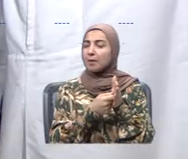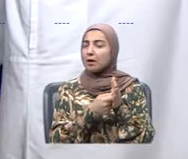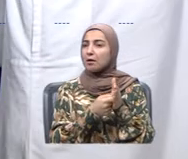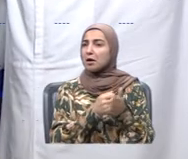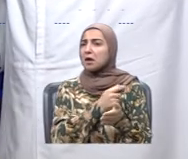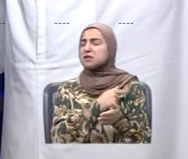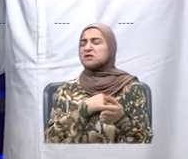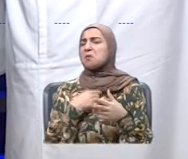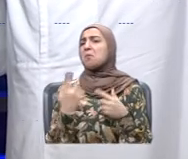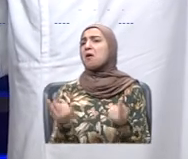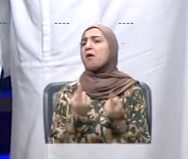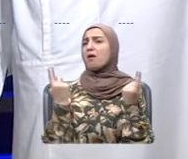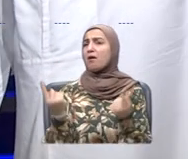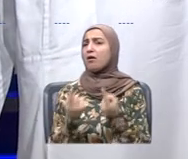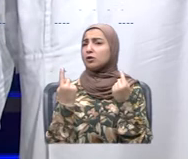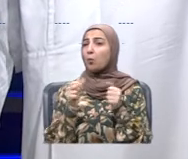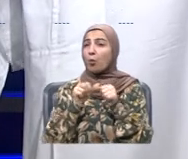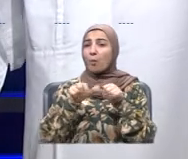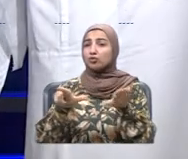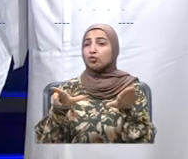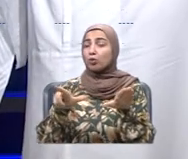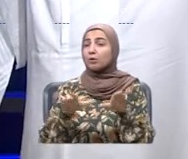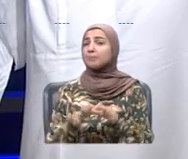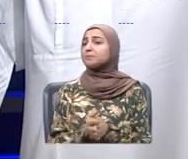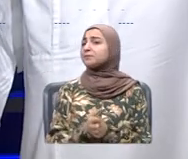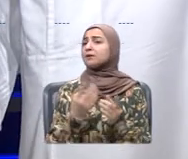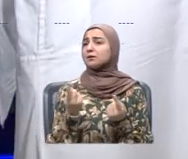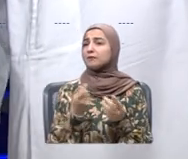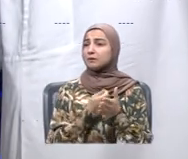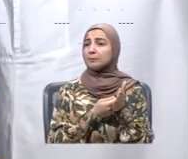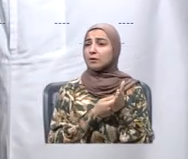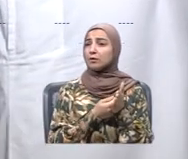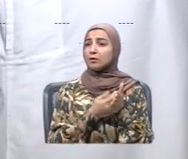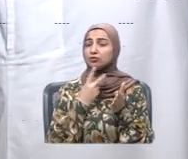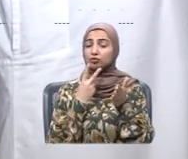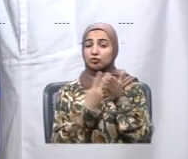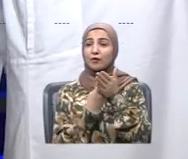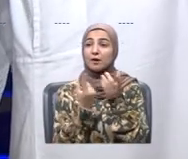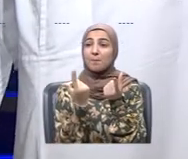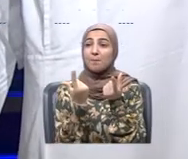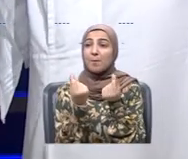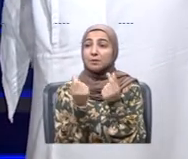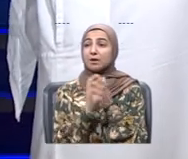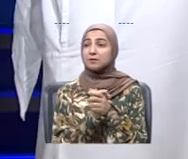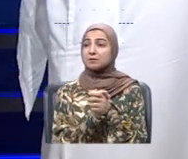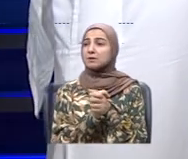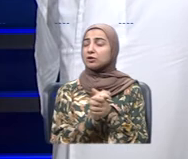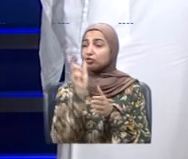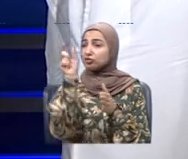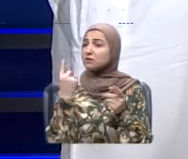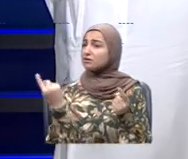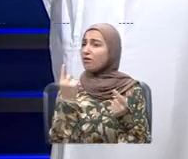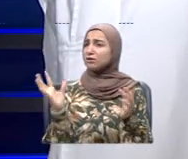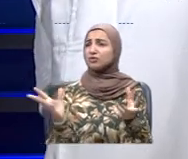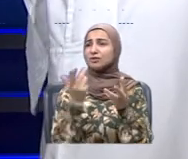لهم صيت، ولقد وجد في كتاباتهم ضالته، وجد في كتاباتهم